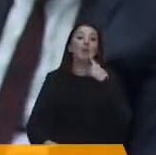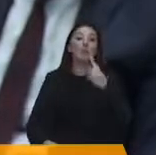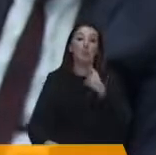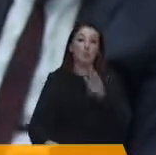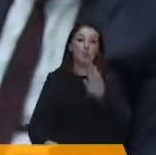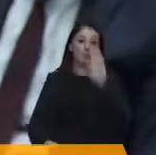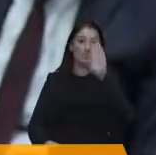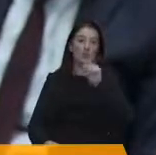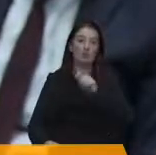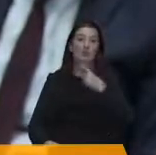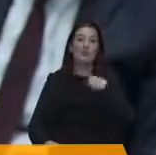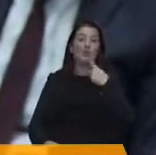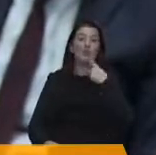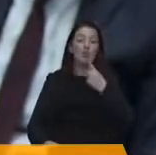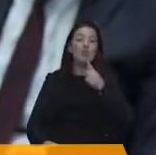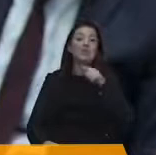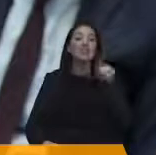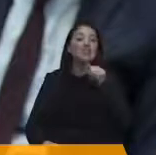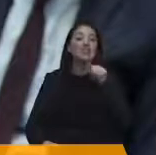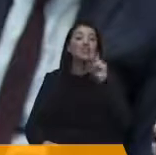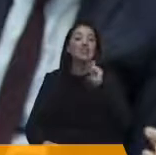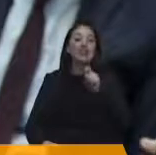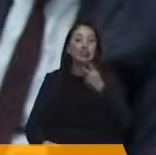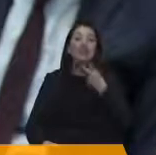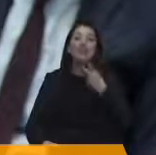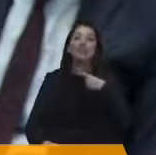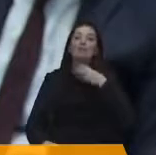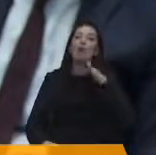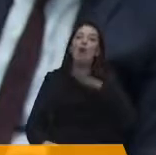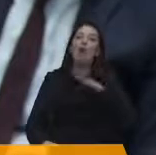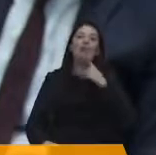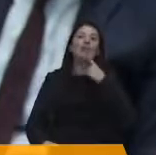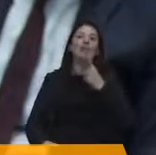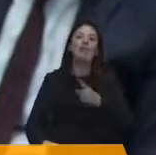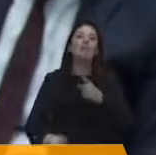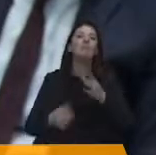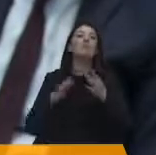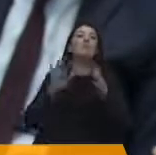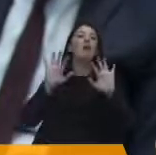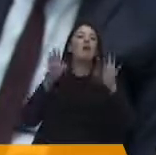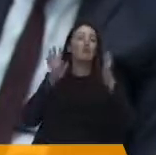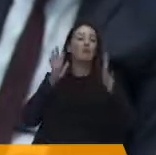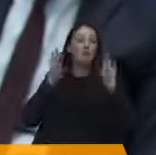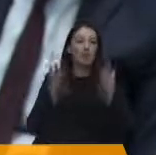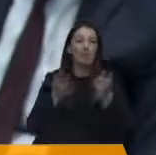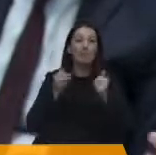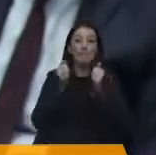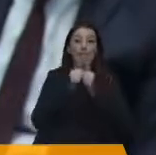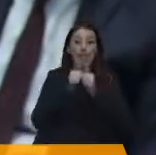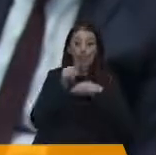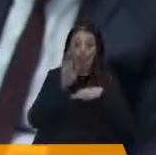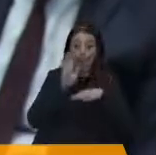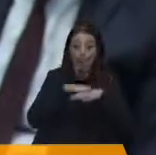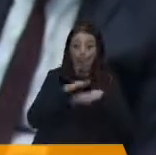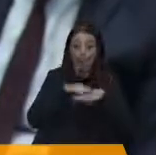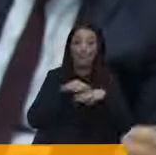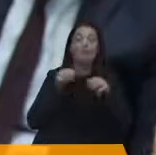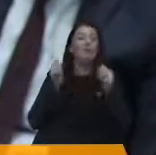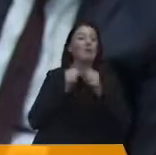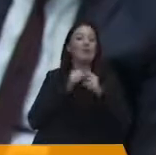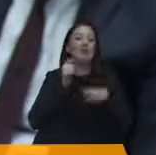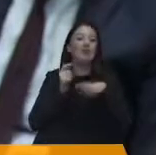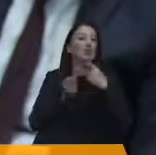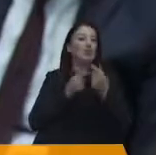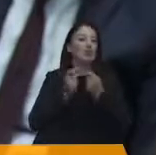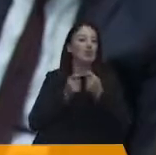mecliste. Biz diyoruz ki ya siz yapın, biz yaptı diyelim. Alkışlayalım, birlikte yapalım, birlikte